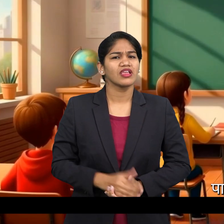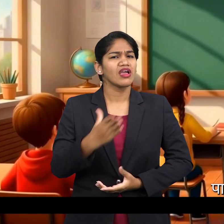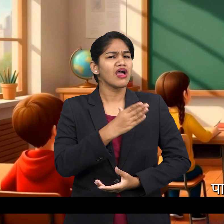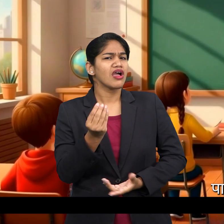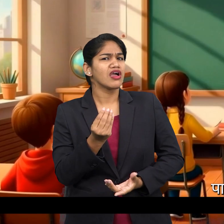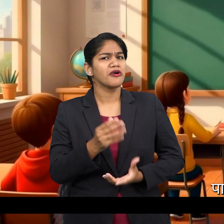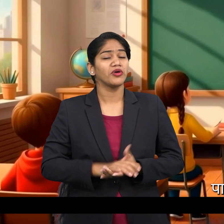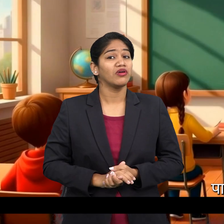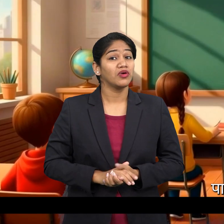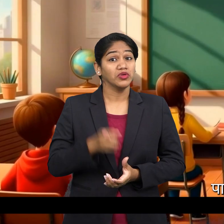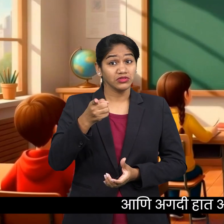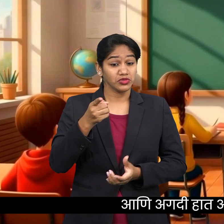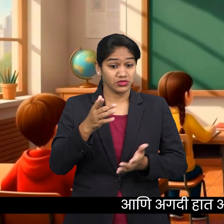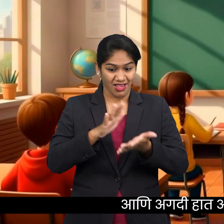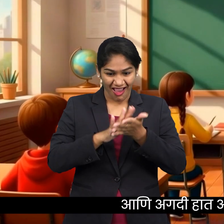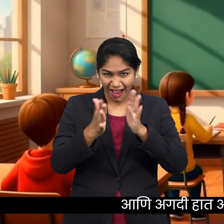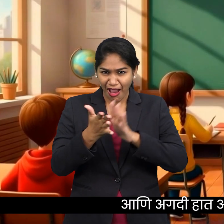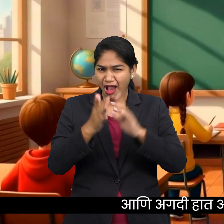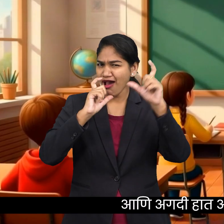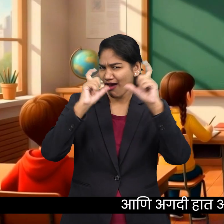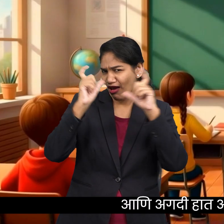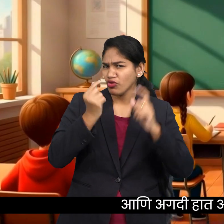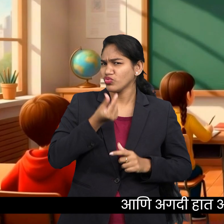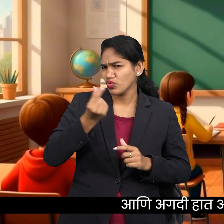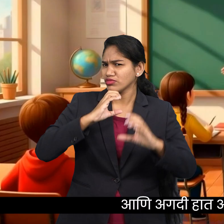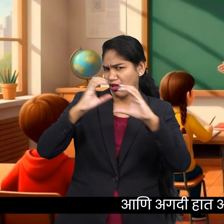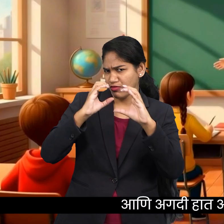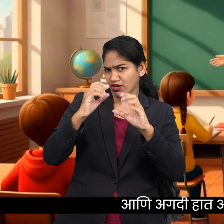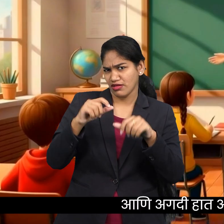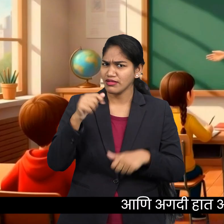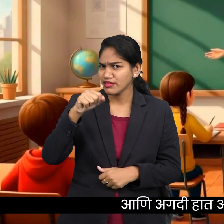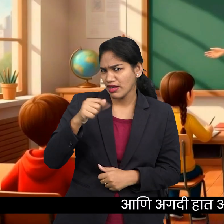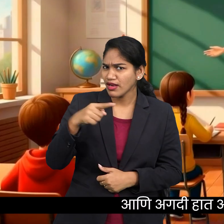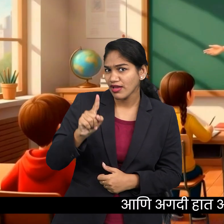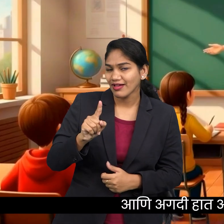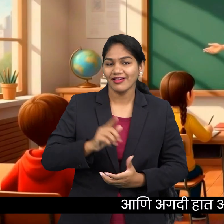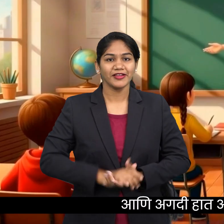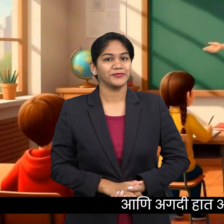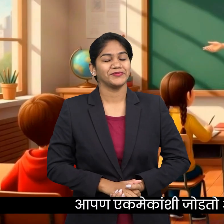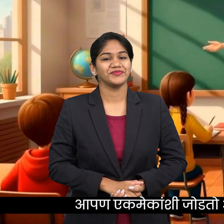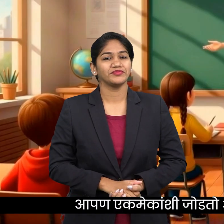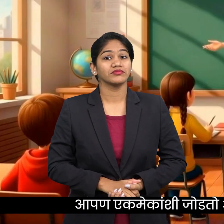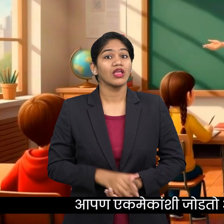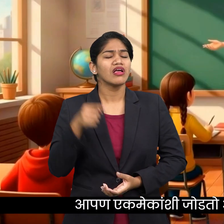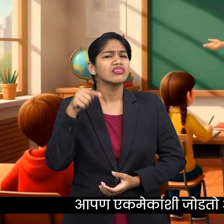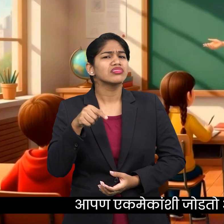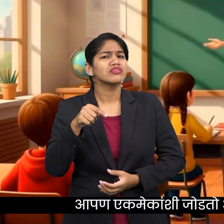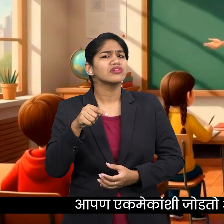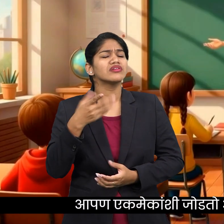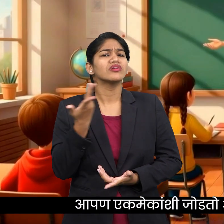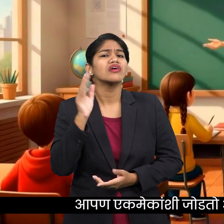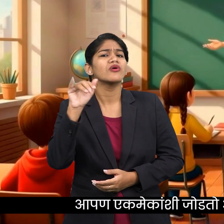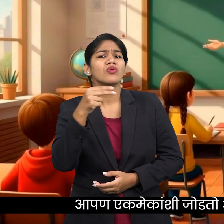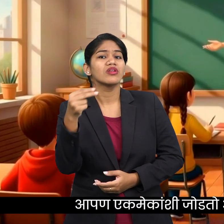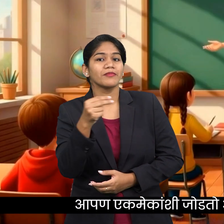पाठवून शेअर करता. संदेश आणि अगदी हात आणि चेहऱ्यावरील हावभाव वापरून आपण एकमेकांशी